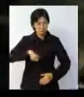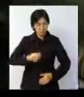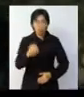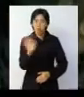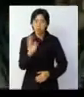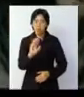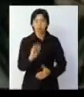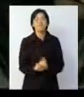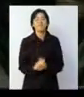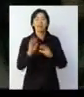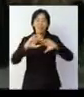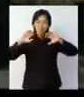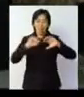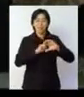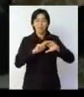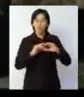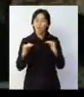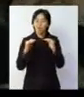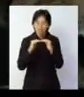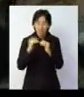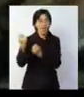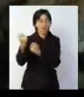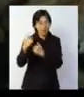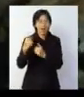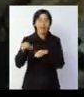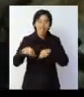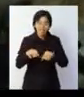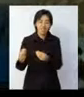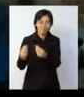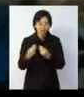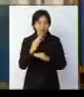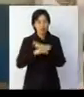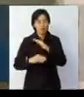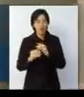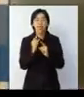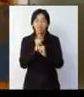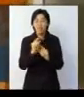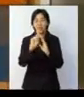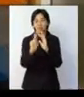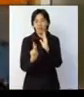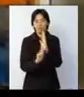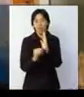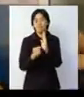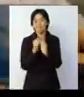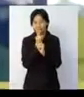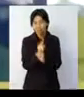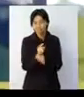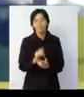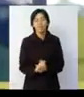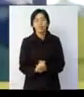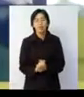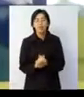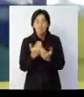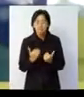ะเพราะเป็นสวัสดิการที่ทางรัฐได้จัดให้กับคนพิการที่มีคุณสมบัติตามที่กฎหมายได้กำหนดไว้ค่ะและ